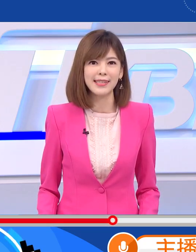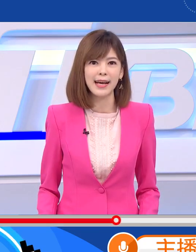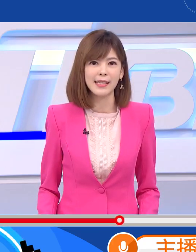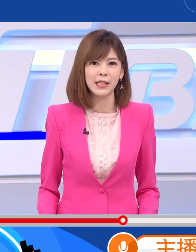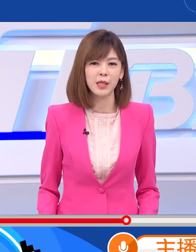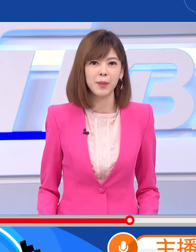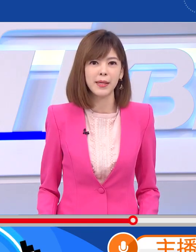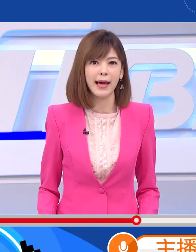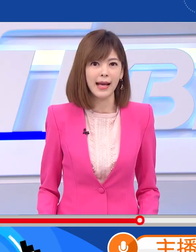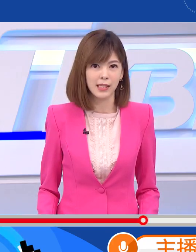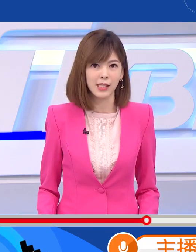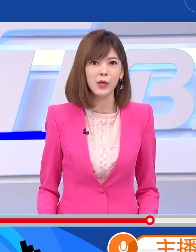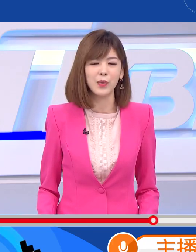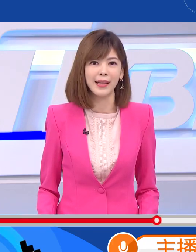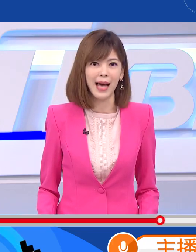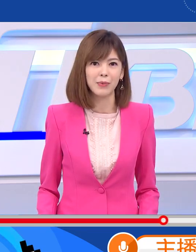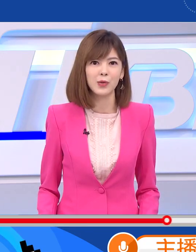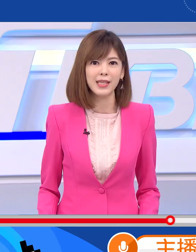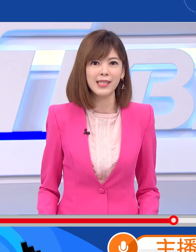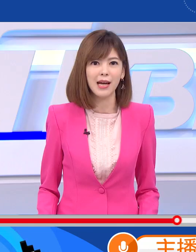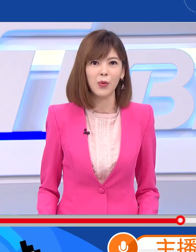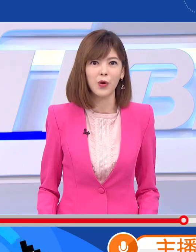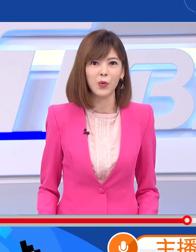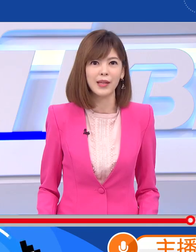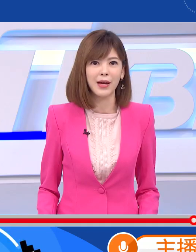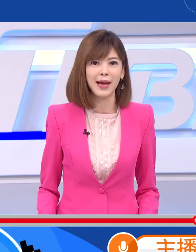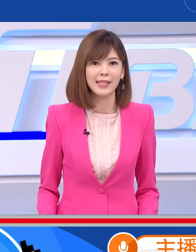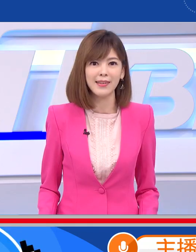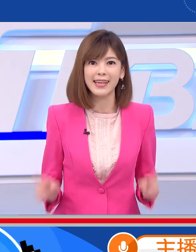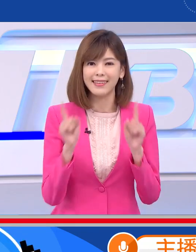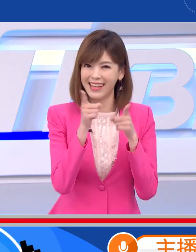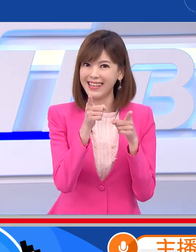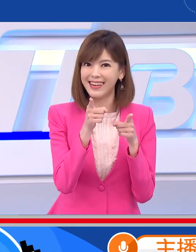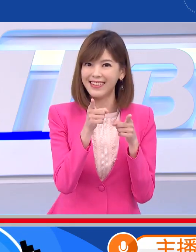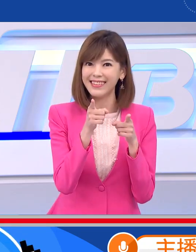用手机下载 TVBS 新闻 App， 随时掌握国内外焦点，等你哦。